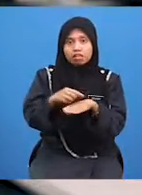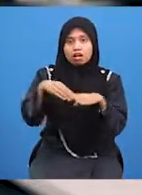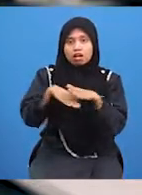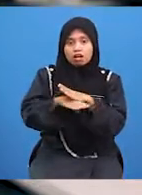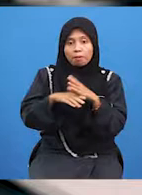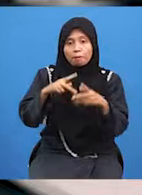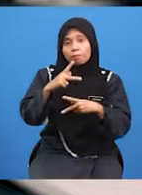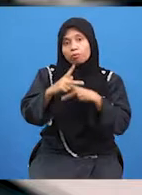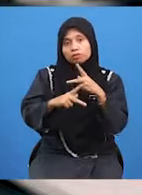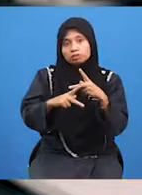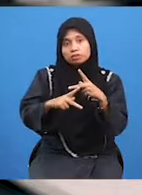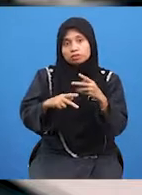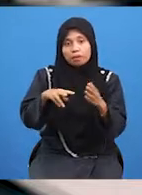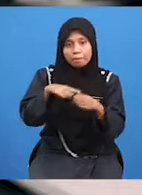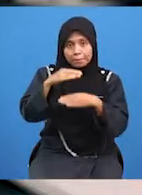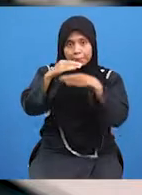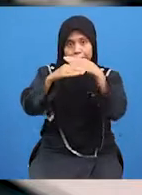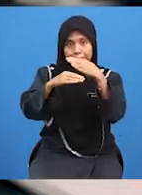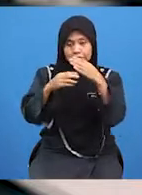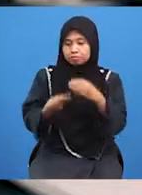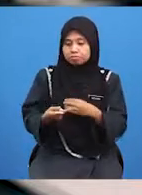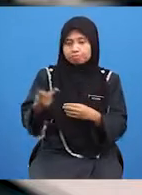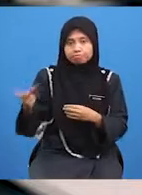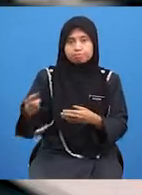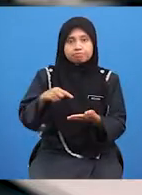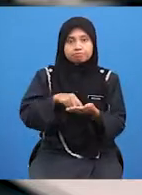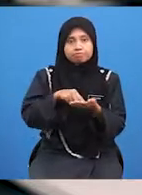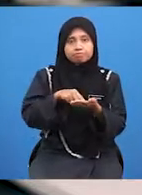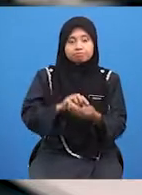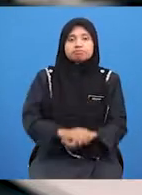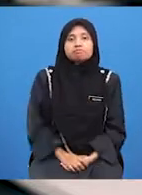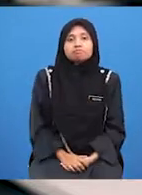dalam proses membangunkan produk ini.